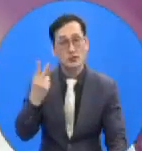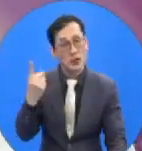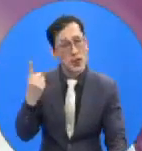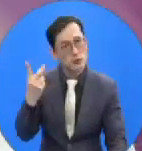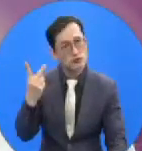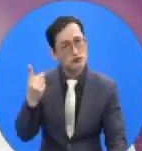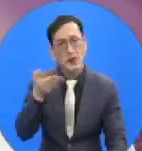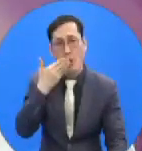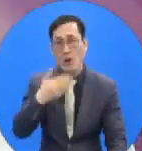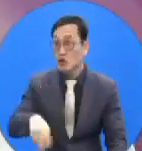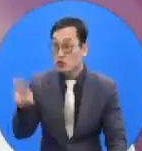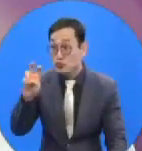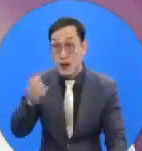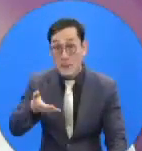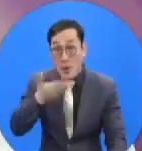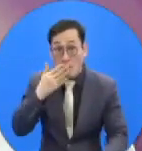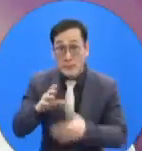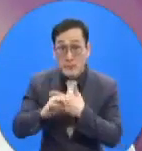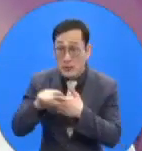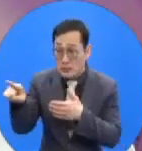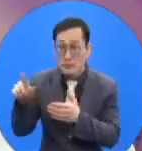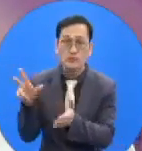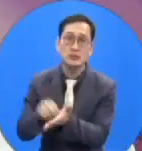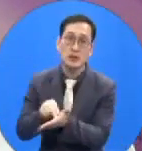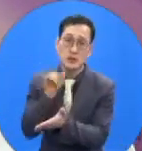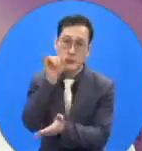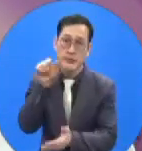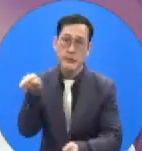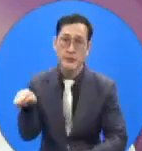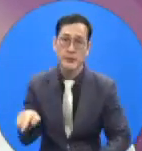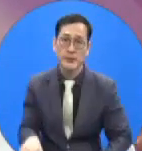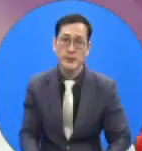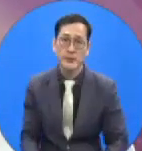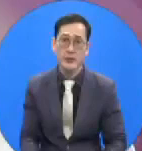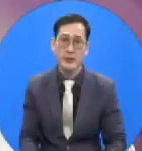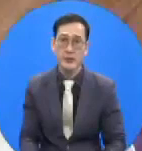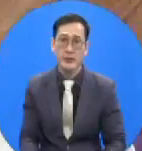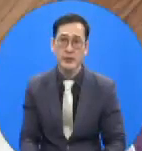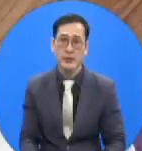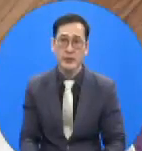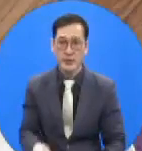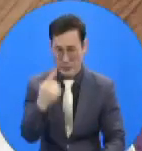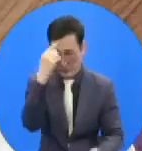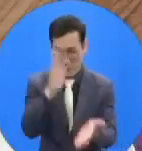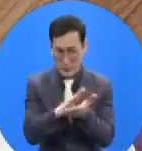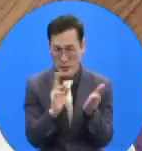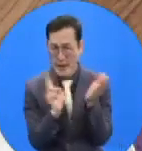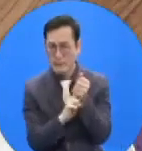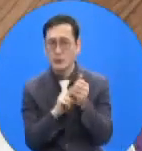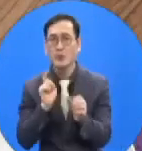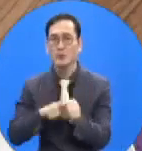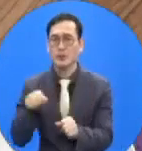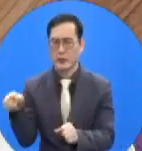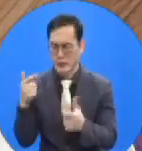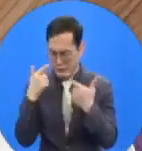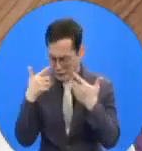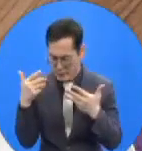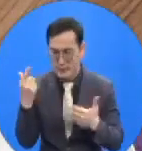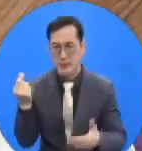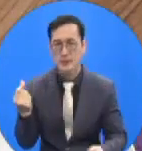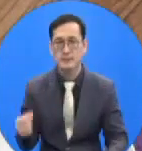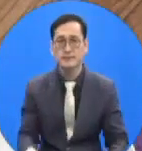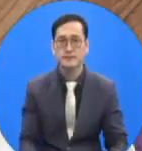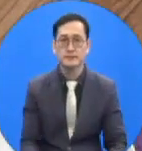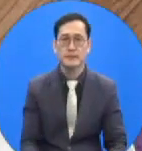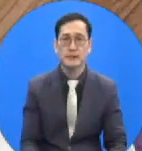알을 먹죠. 20알 먹는다는 건 이거 정상적인 거 아니죠? 아니죠. 예. 굉장히 많은 양을 복용을 한 거고요. 그리고 실제로